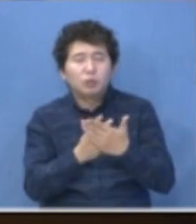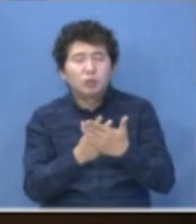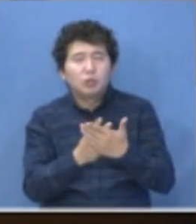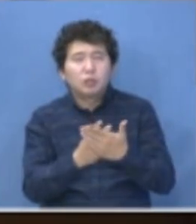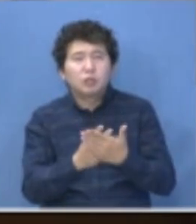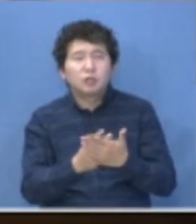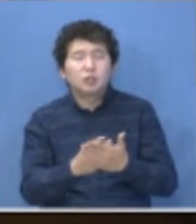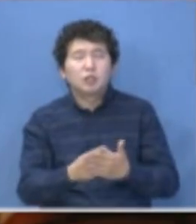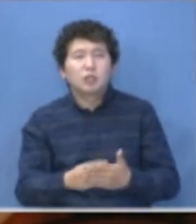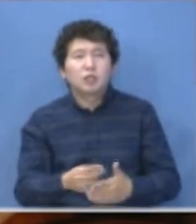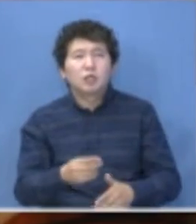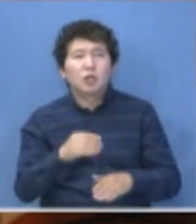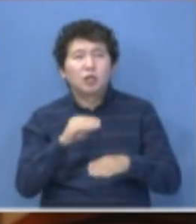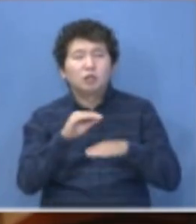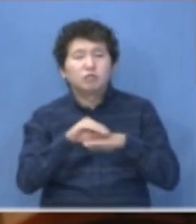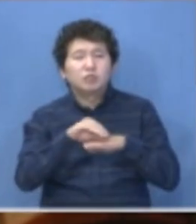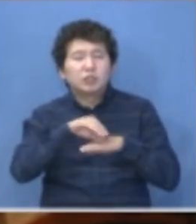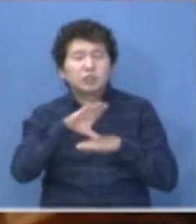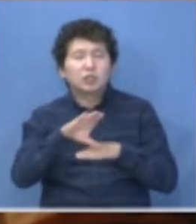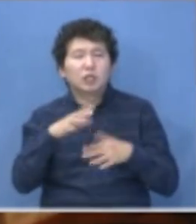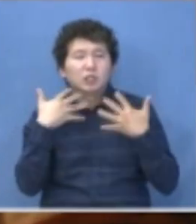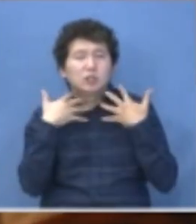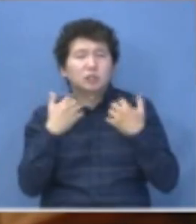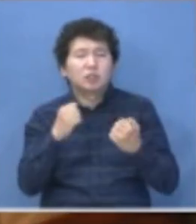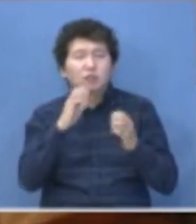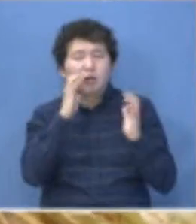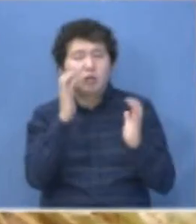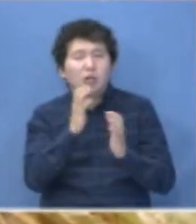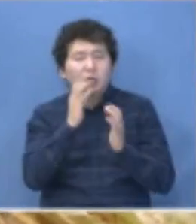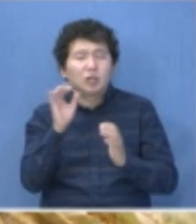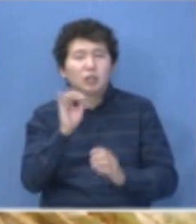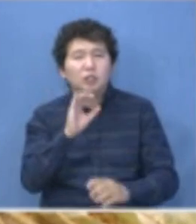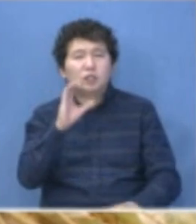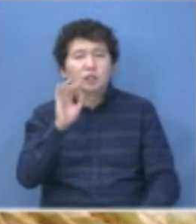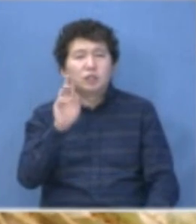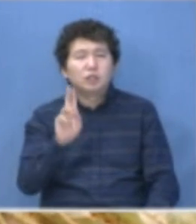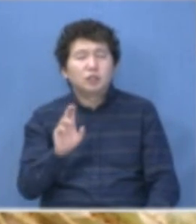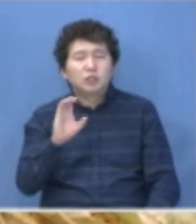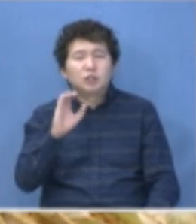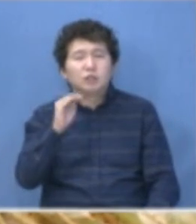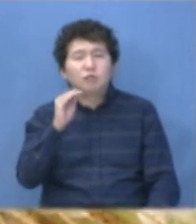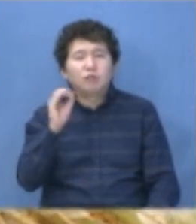к финансированию здравоохранения и социальной сферы. Анна Цыпула, Алтай Акпарат.